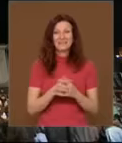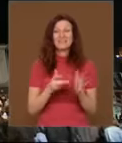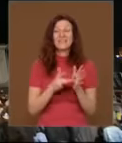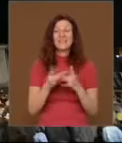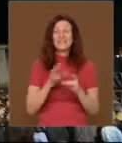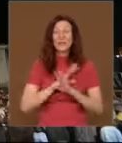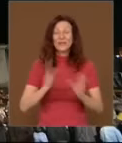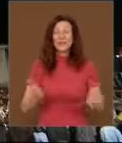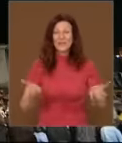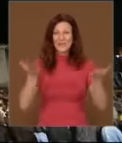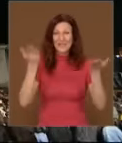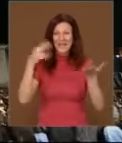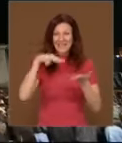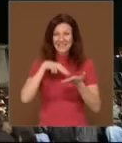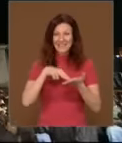Христос Воскресе!